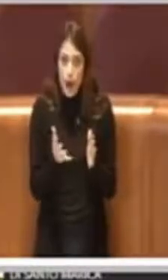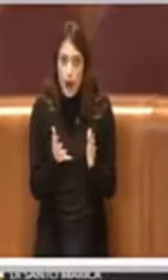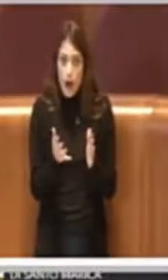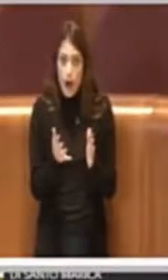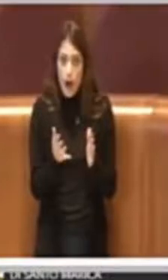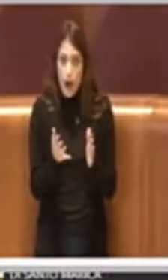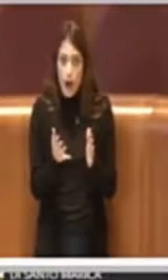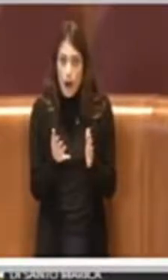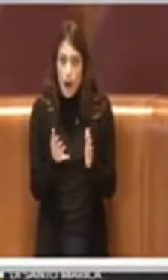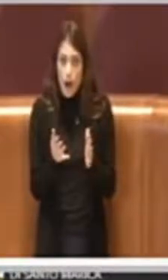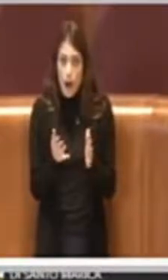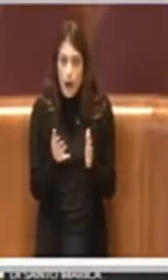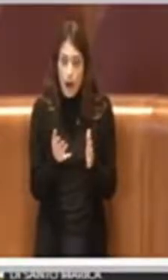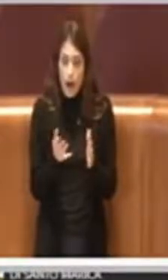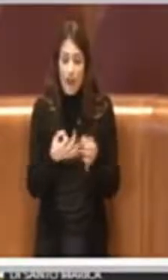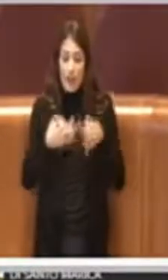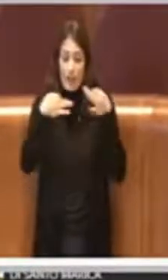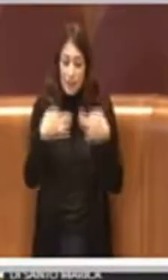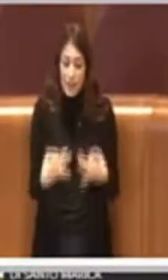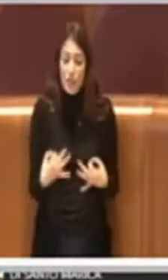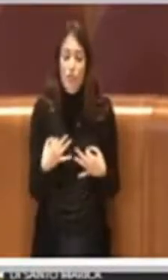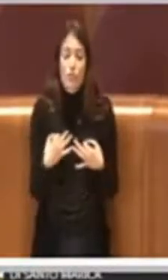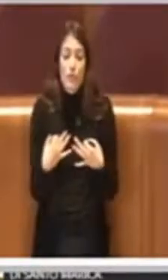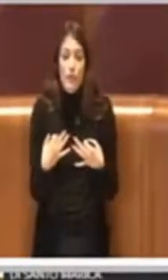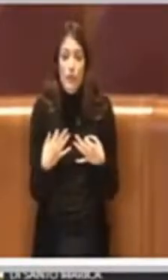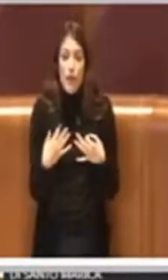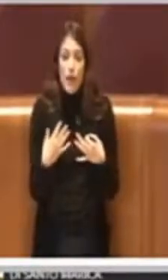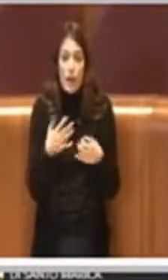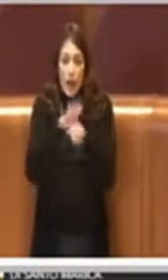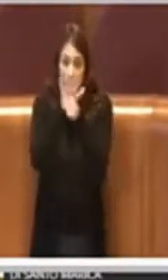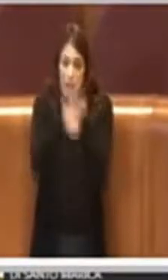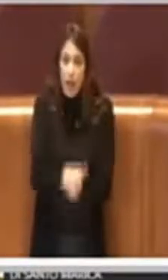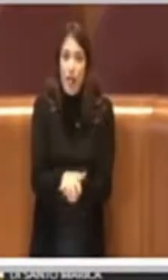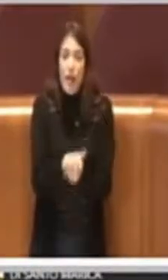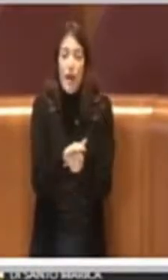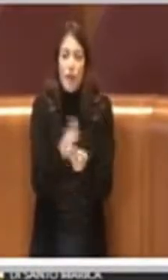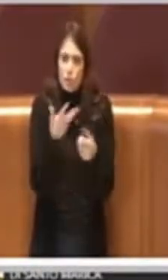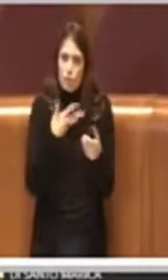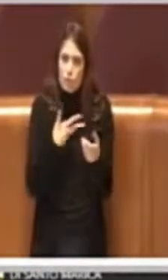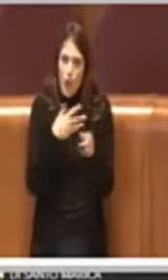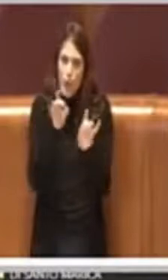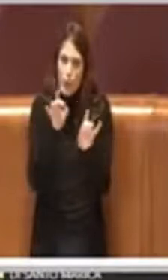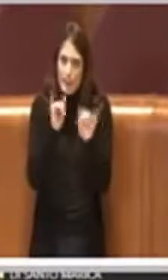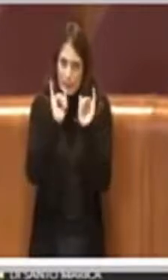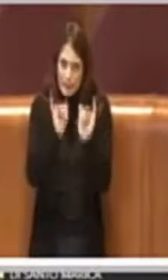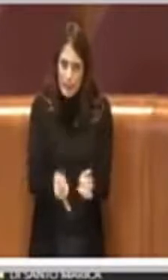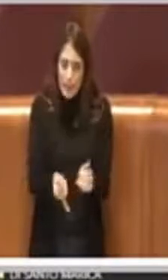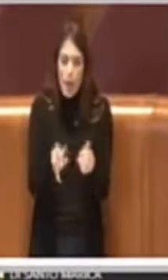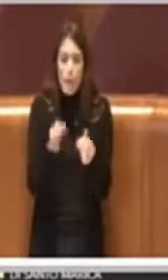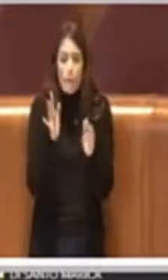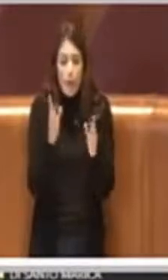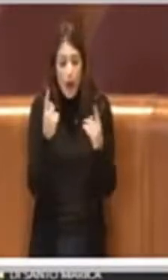poter decidere di fare ostruzionismo, però farlo in questo